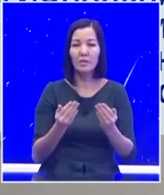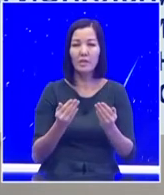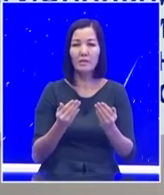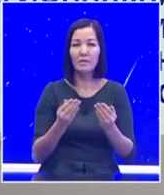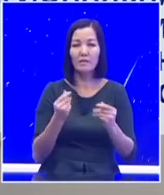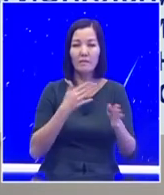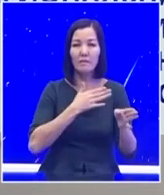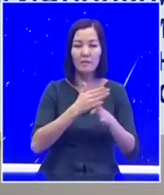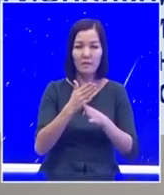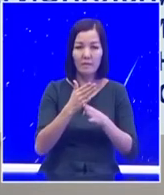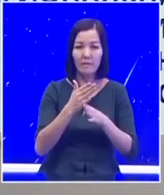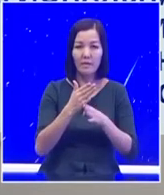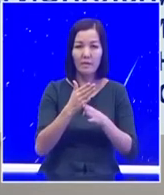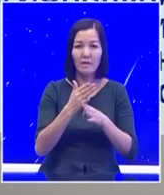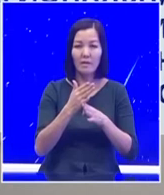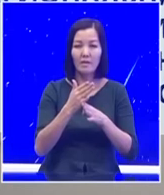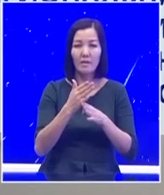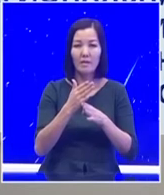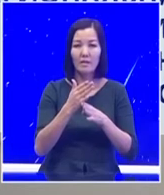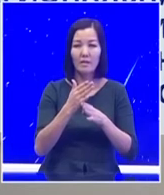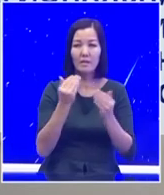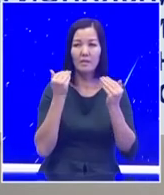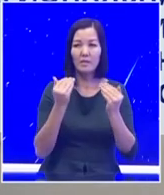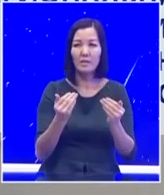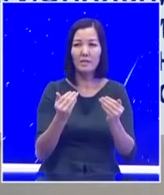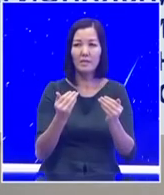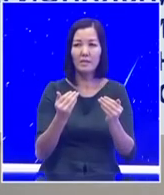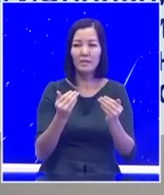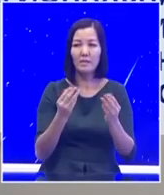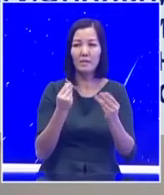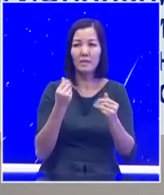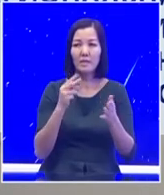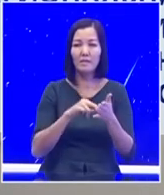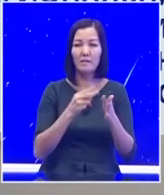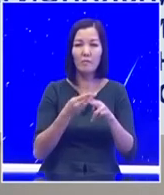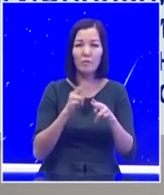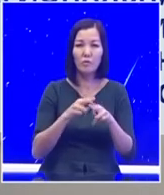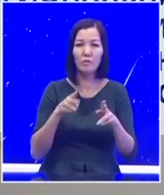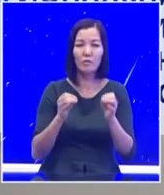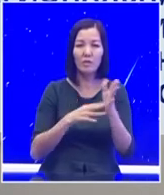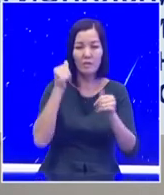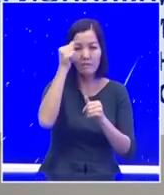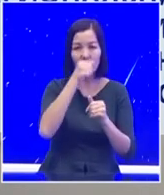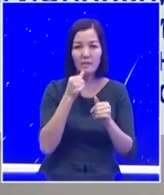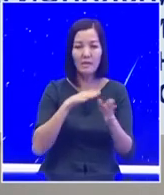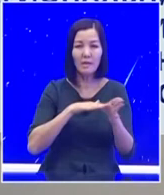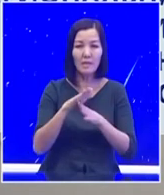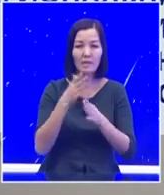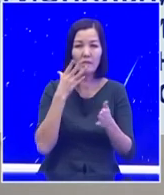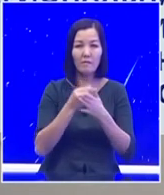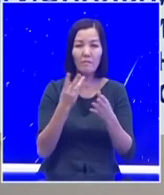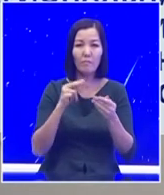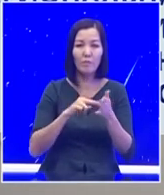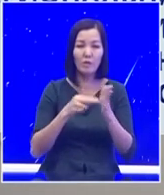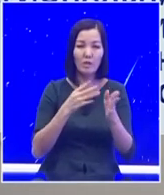госфинансирования. То есть есть регионы, например, Актюбинская область, где уже выделены дополнительные средства, где уже с 2019 года они реализуют это из местного бюджета.